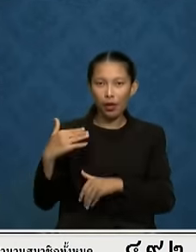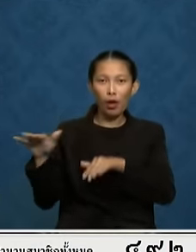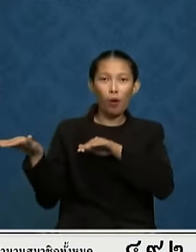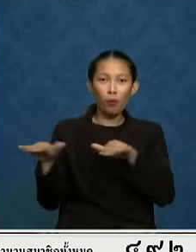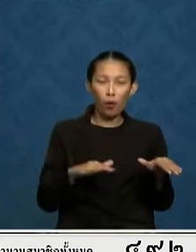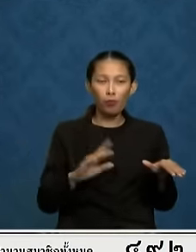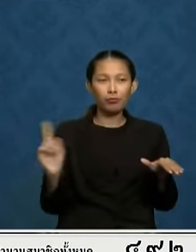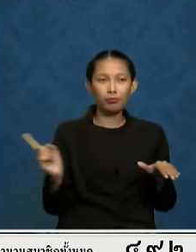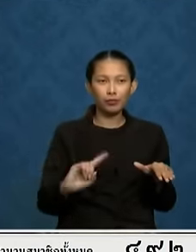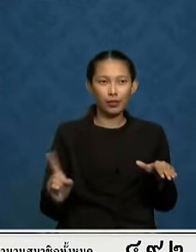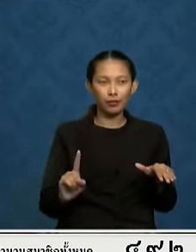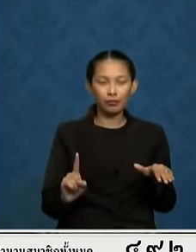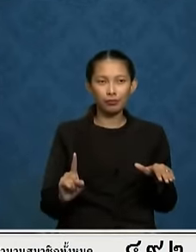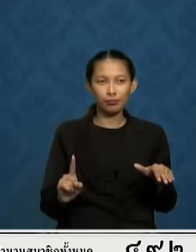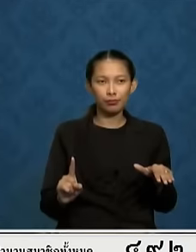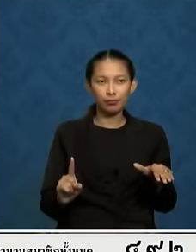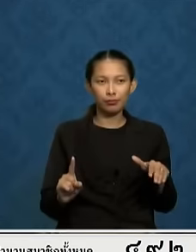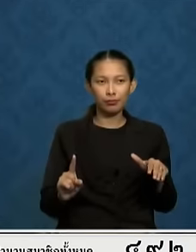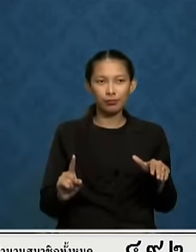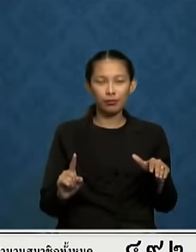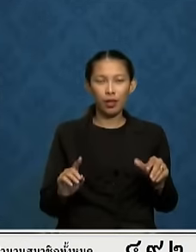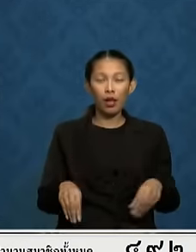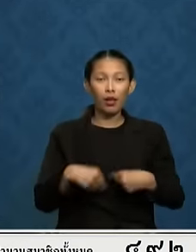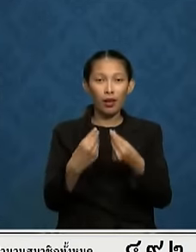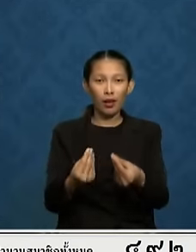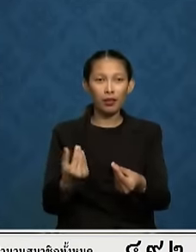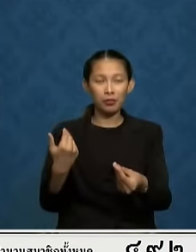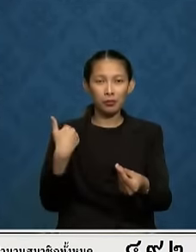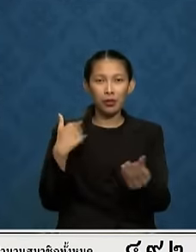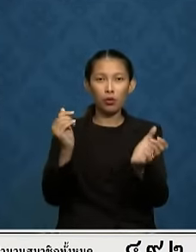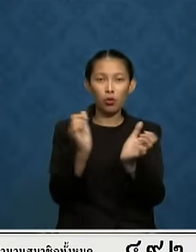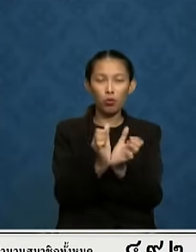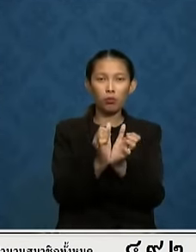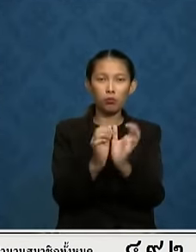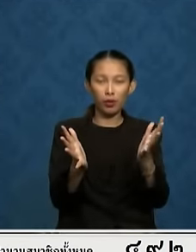พร้อมที่จะให้มีการนิรโทษกรรม